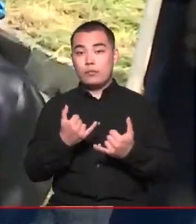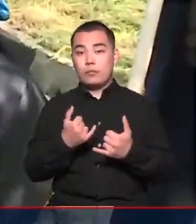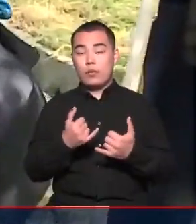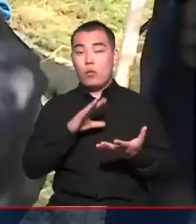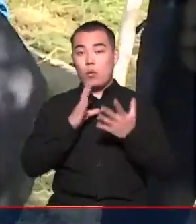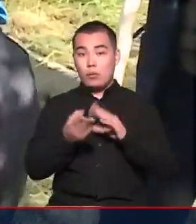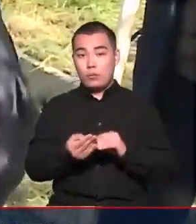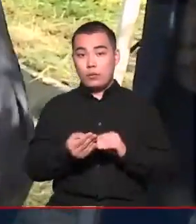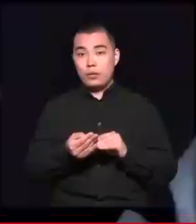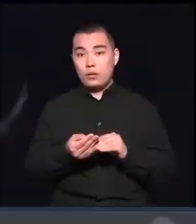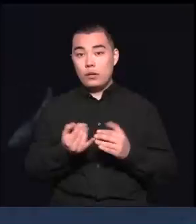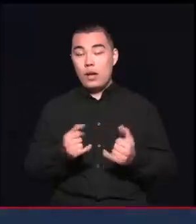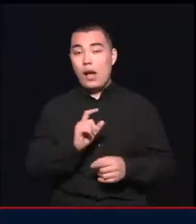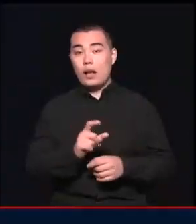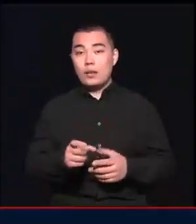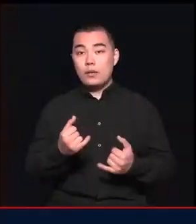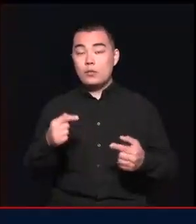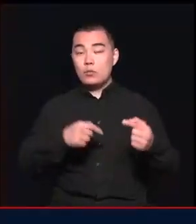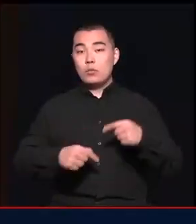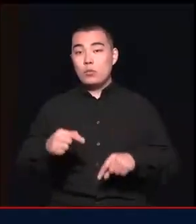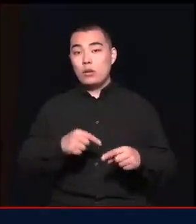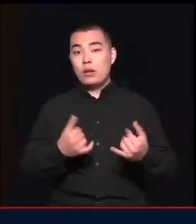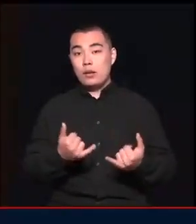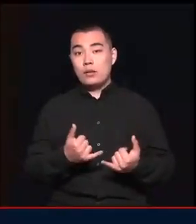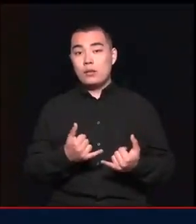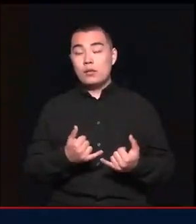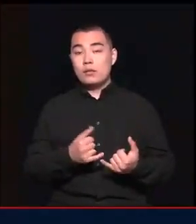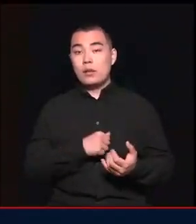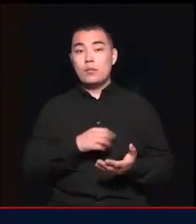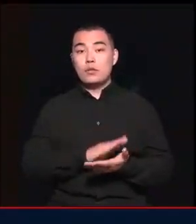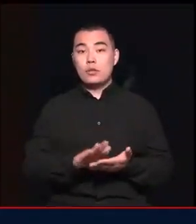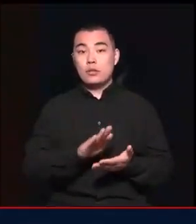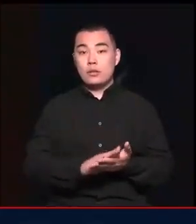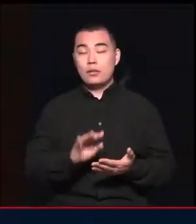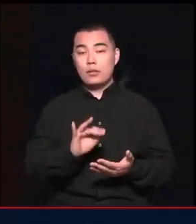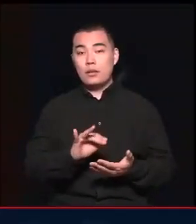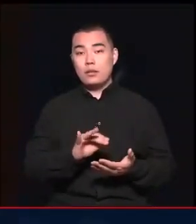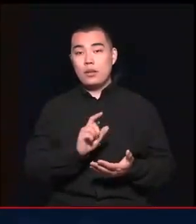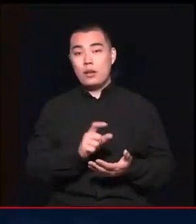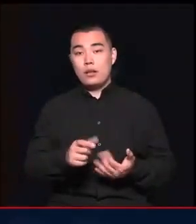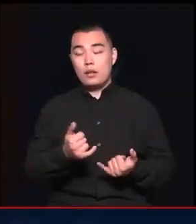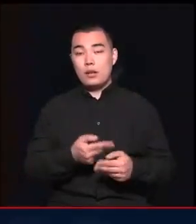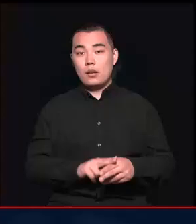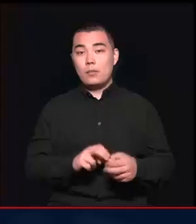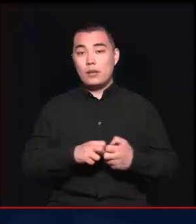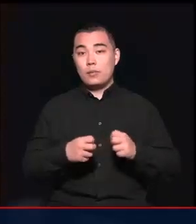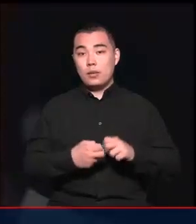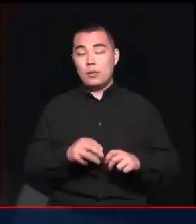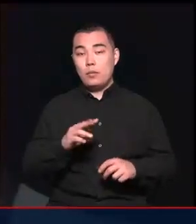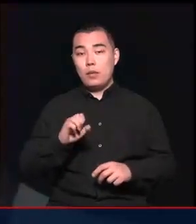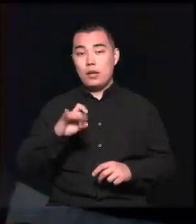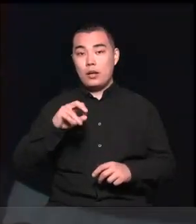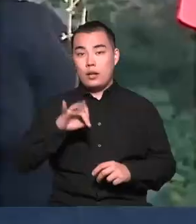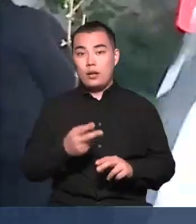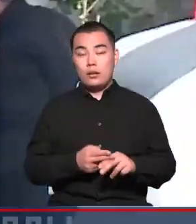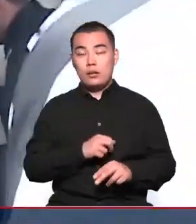жалпы адамдардың бір-біріне деген қатынасының тазалығы, адамгершілік мәселелері, мораль мәселелері барлығы